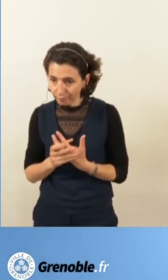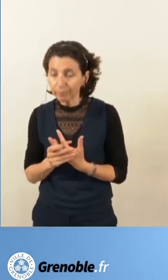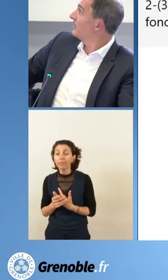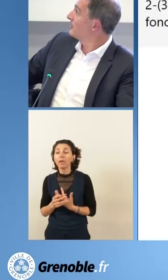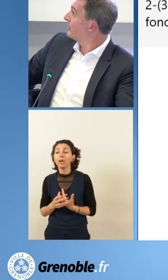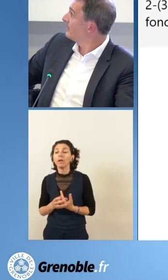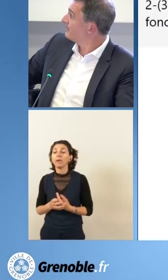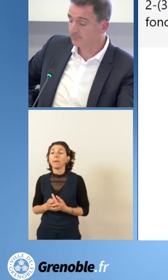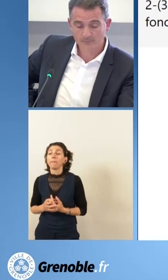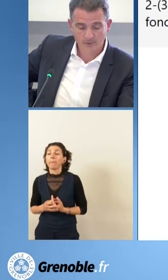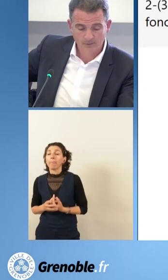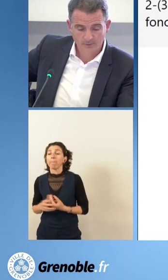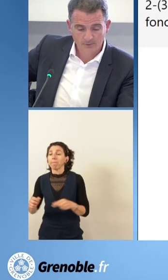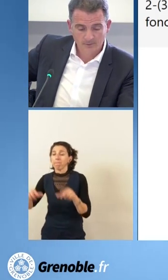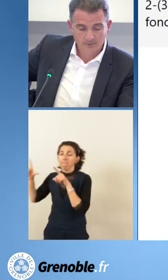et alors attendez